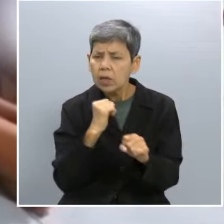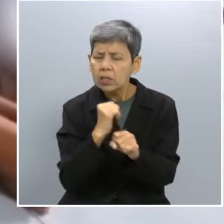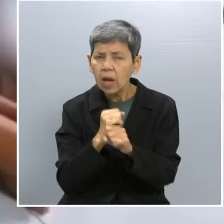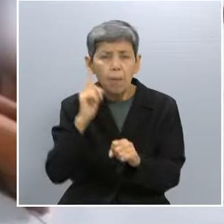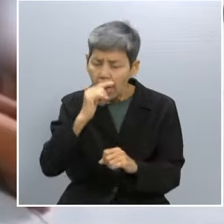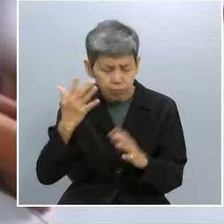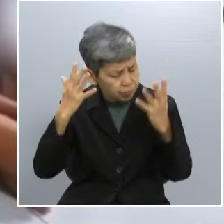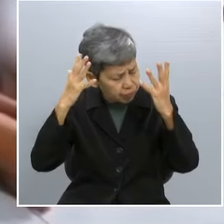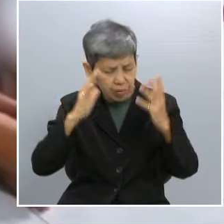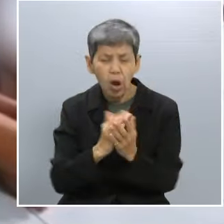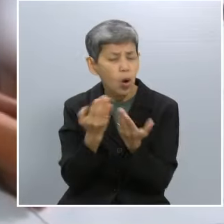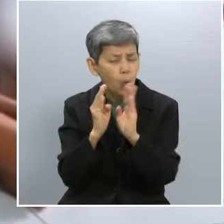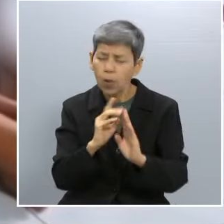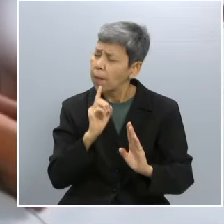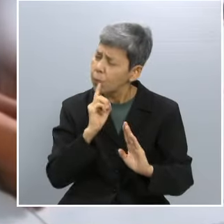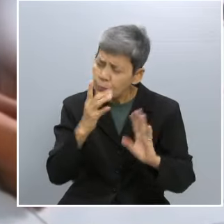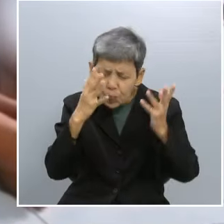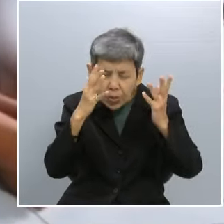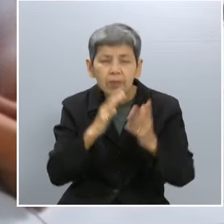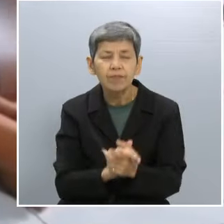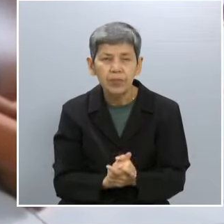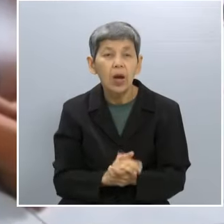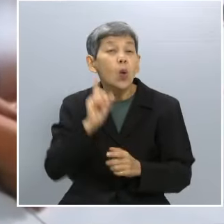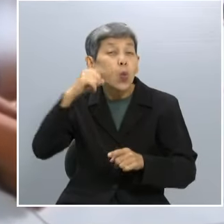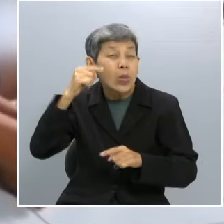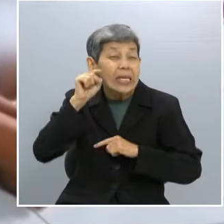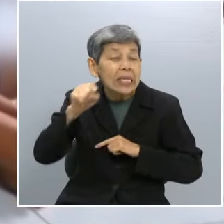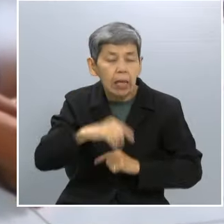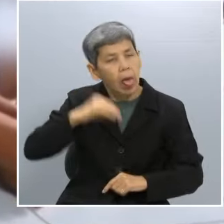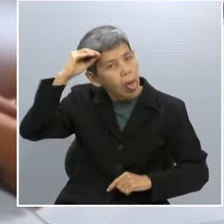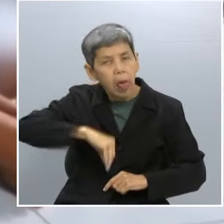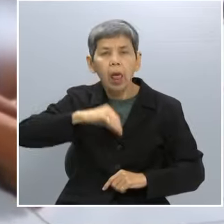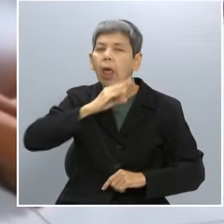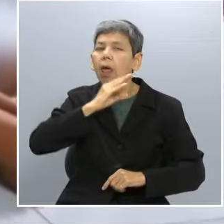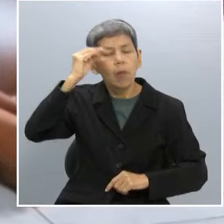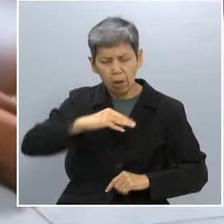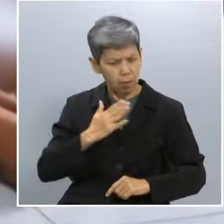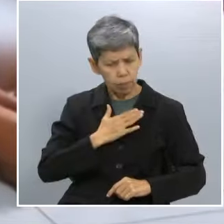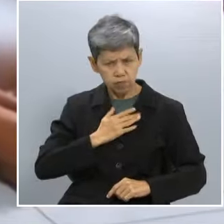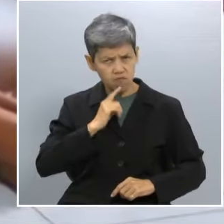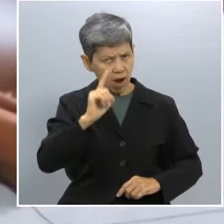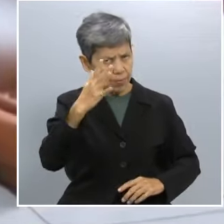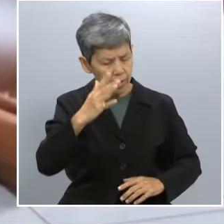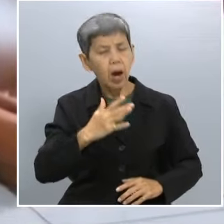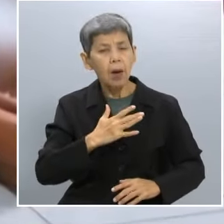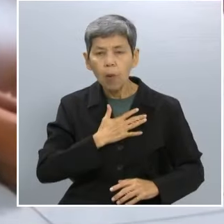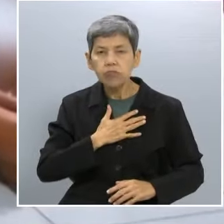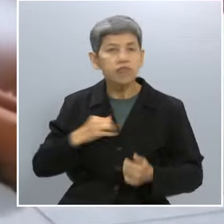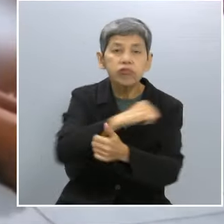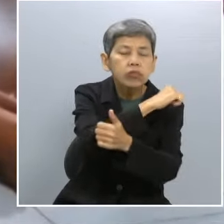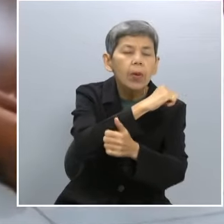กายแม่และคนในครอบครัวของแฟนสาวเลยฝ่ายหญิงเนี่ยกุเรื่องมาทั้งหมดผมไม่เคยขู่นะแต่ผมทำเลย